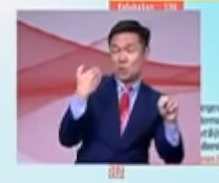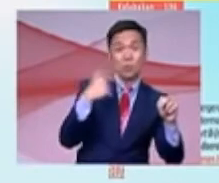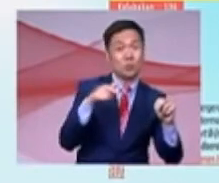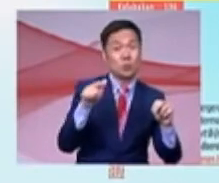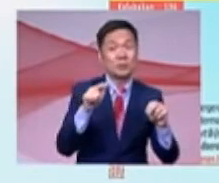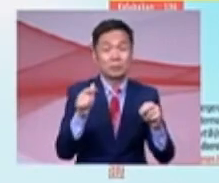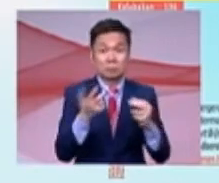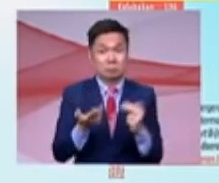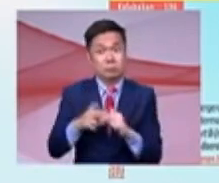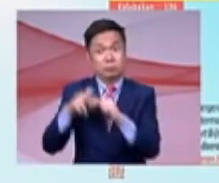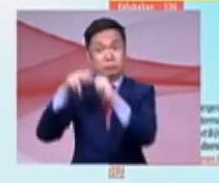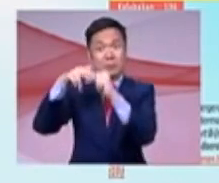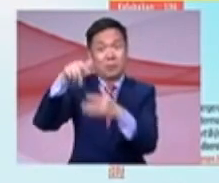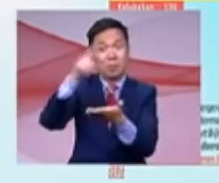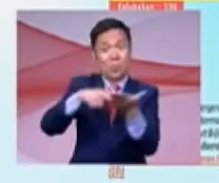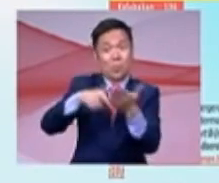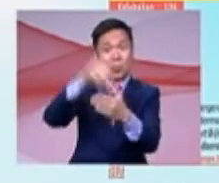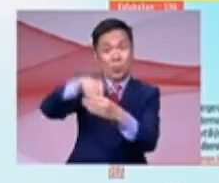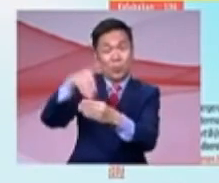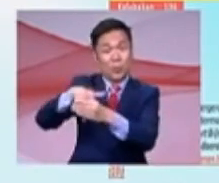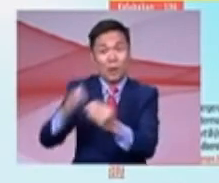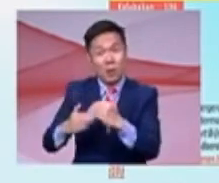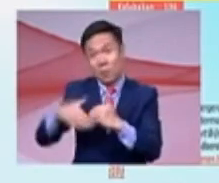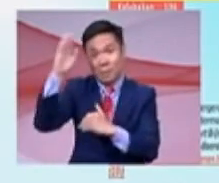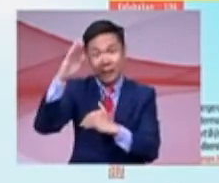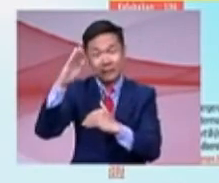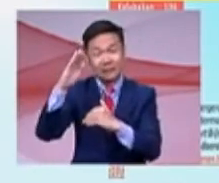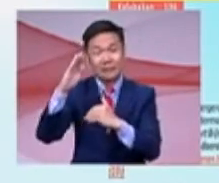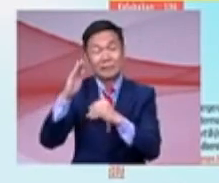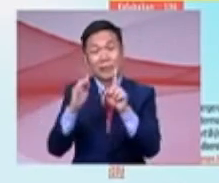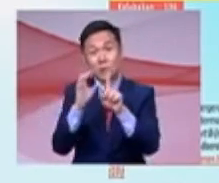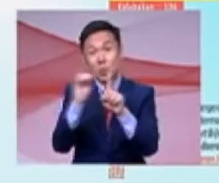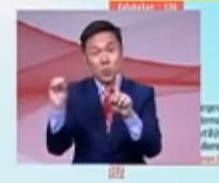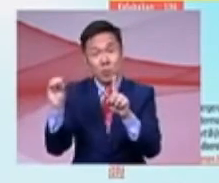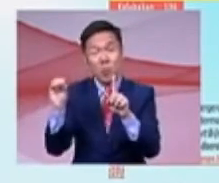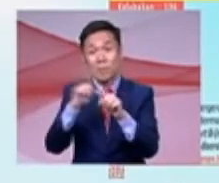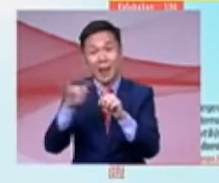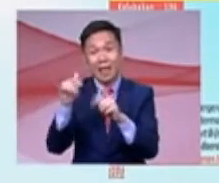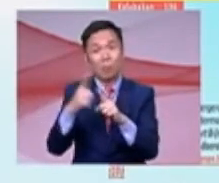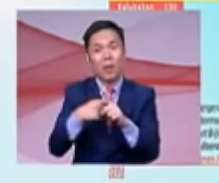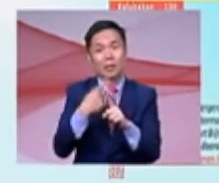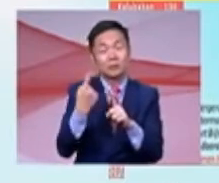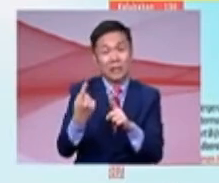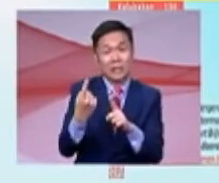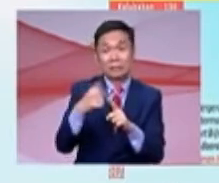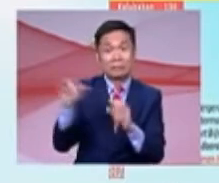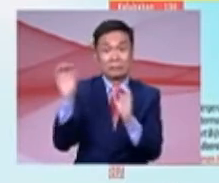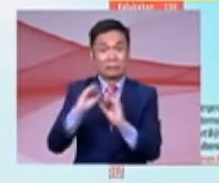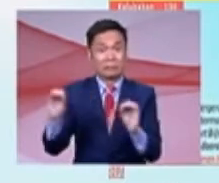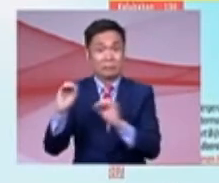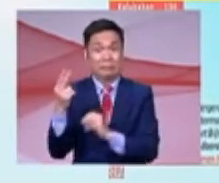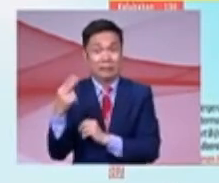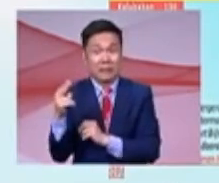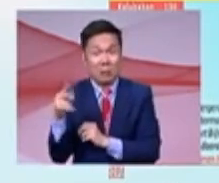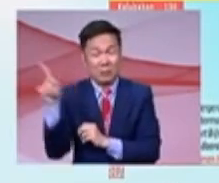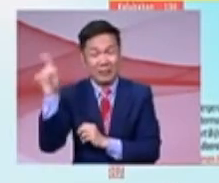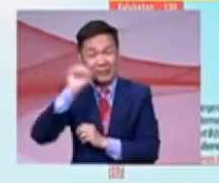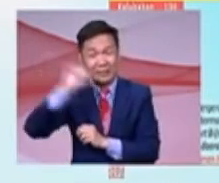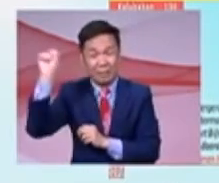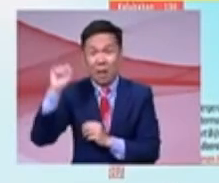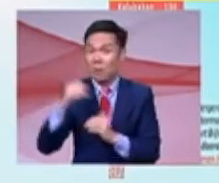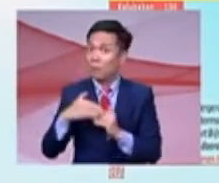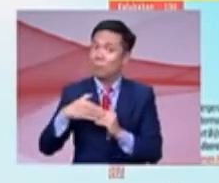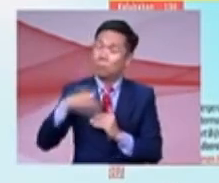secara mendadak hingga ke 4 angka, dan pada bulan Januari kita lihat juga tak ada zon hijau, kebanyakan ialah